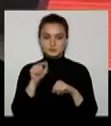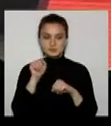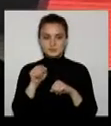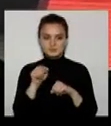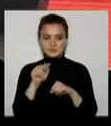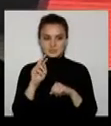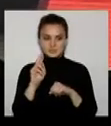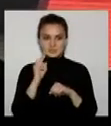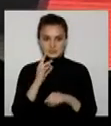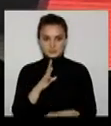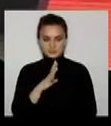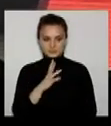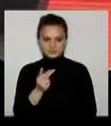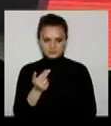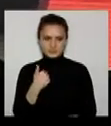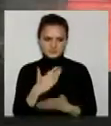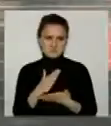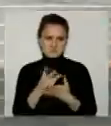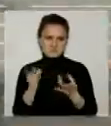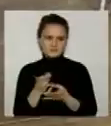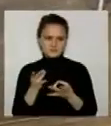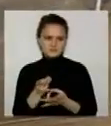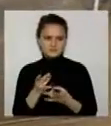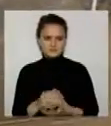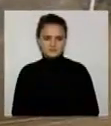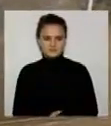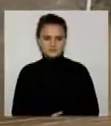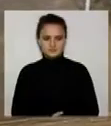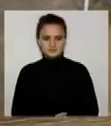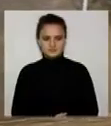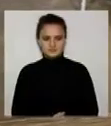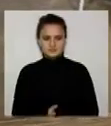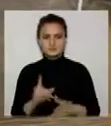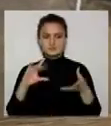სექსი ქონდეს? შეიძლება მაქვს კიდეც. ზოგადად ძირთა